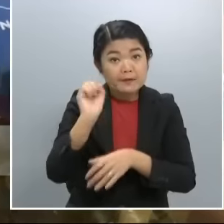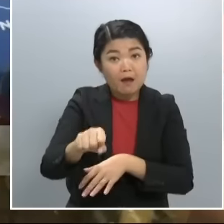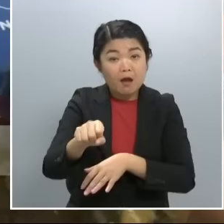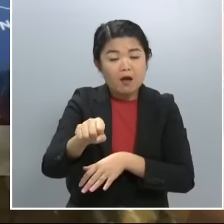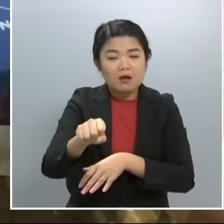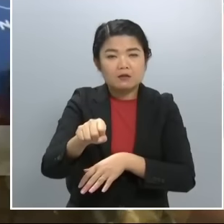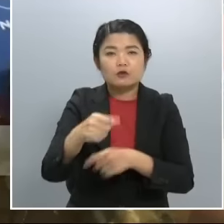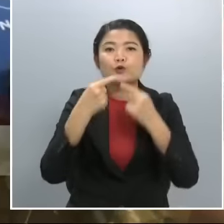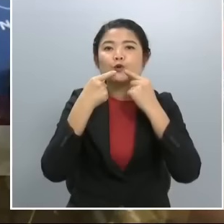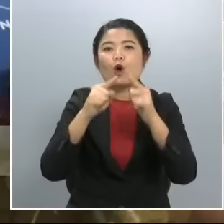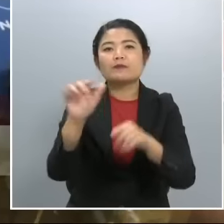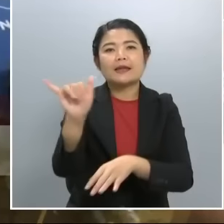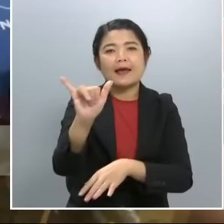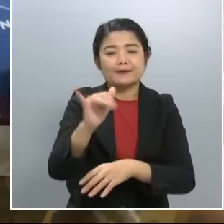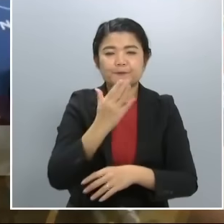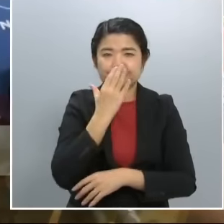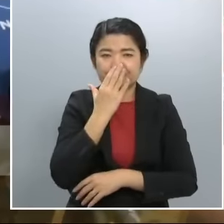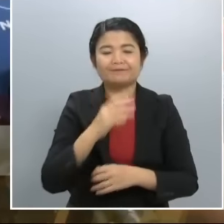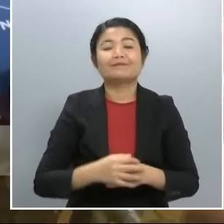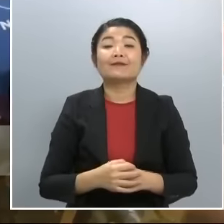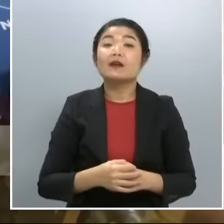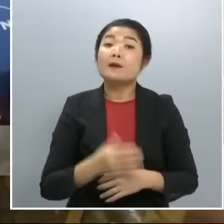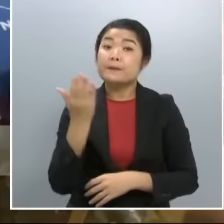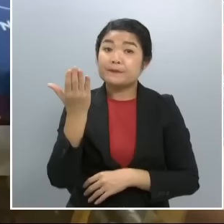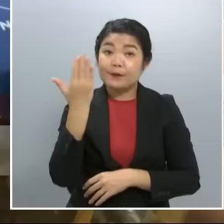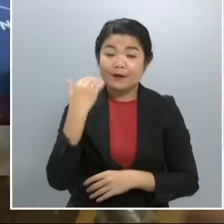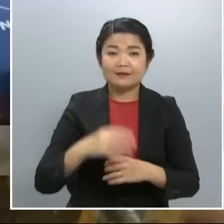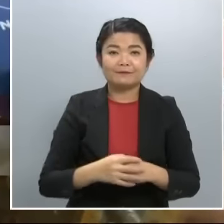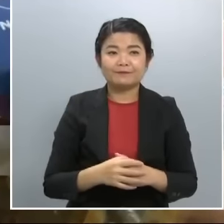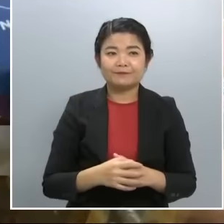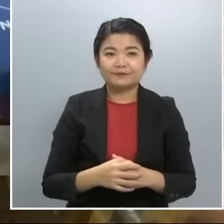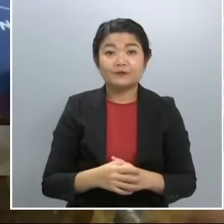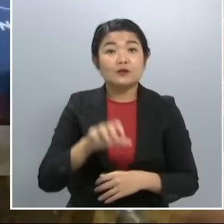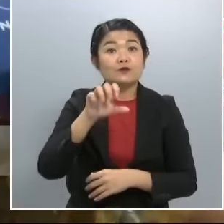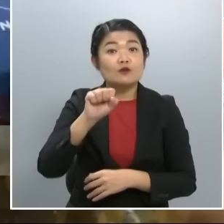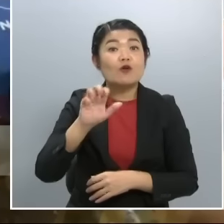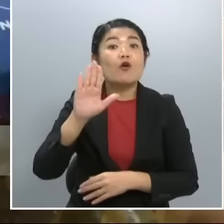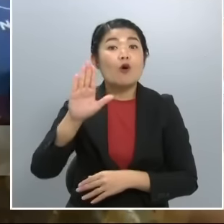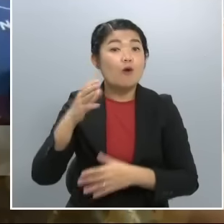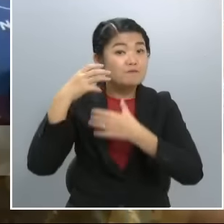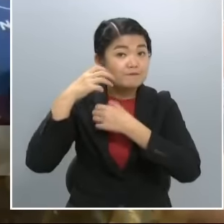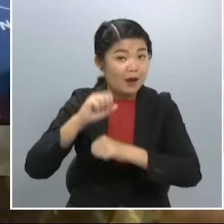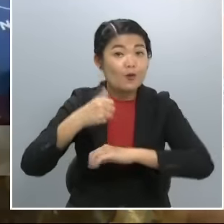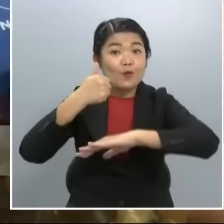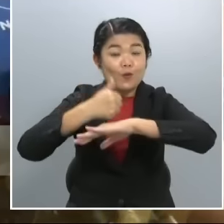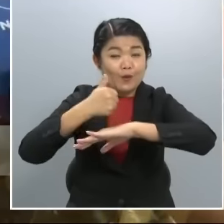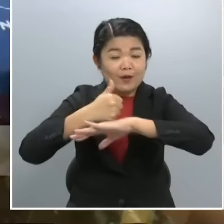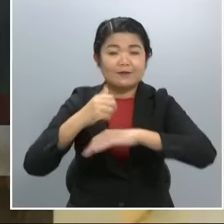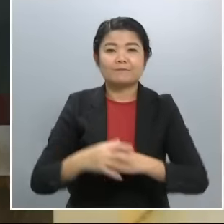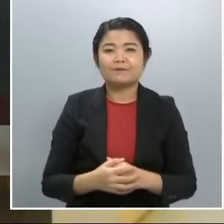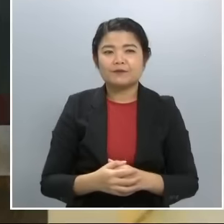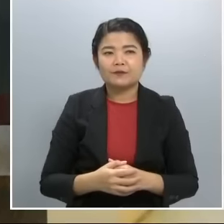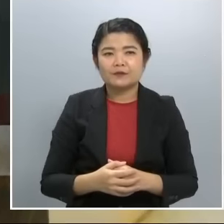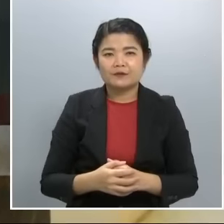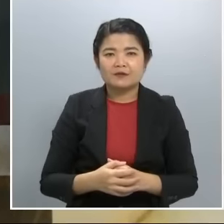ยังไม่มีคำตอบท่านผู้ชมแต่เมื่อวานนี้คุณชวนหลีกภัยสสประชาธิปัตย์อดีตหัวหน้าพรรคบอกว่ายังไม่รับแจ้